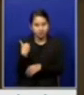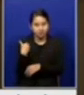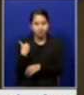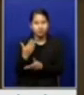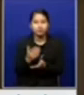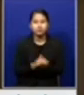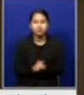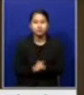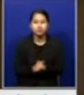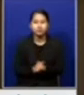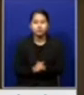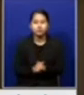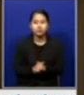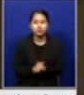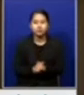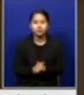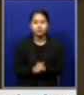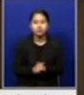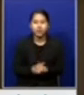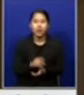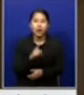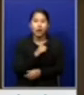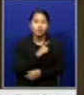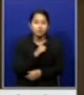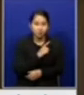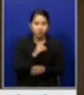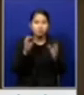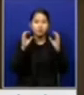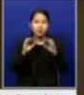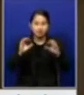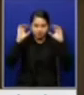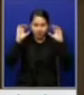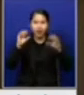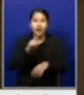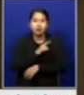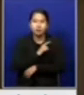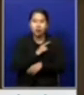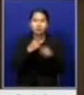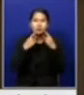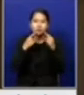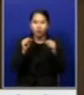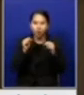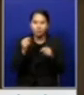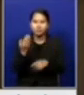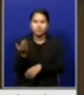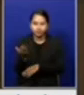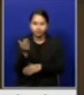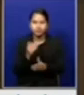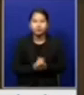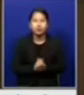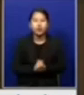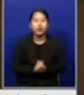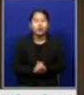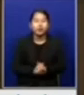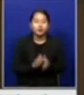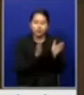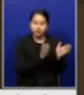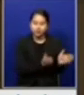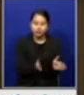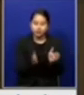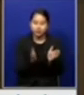ที่รัฐบาลจะเป็นผู้ตอบการดำเนินงานของรัฐมีความพร้